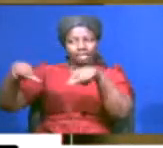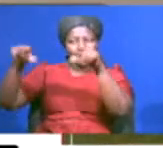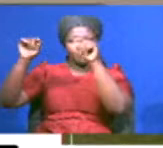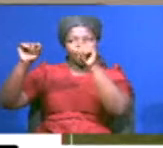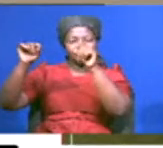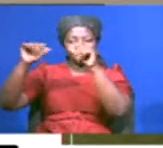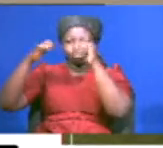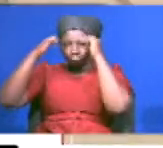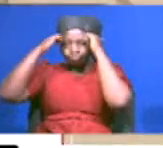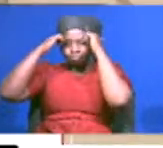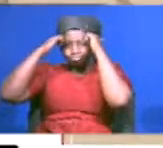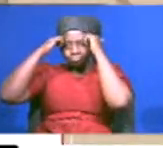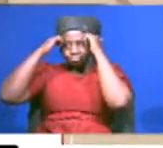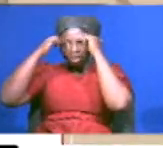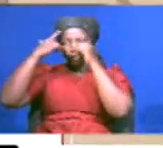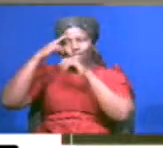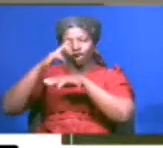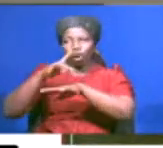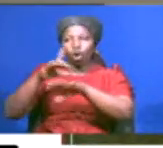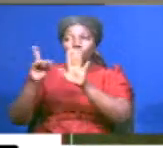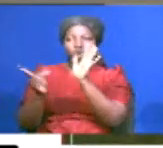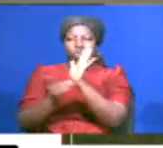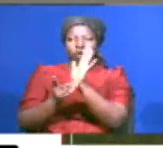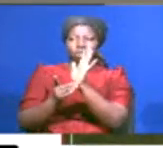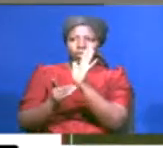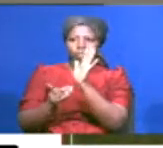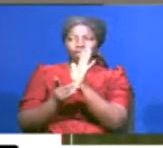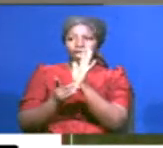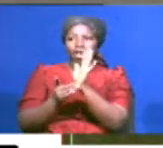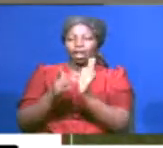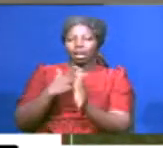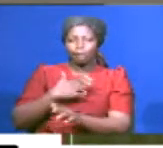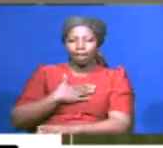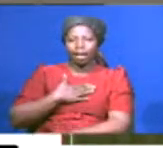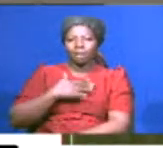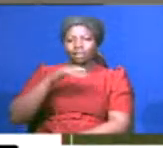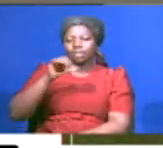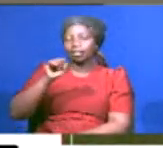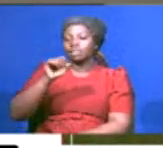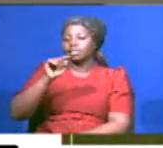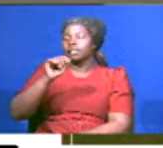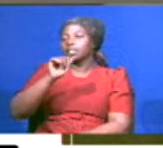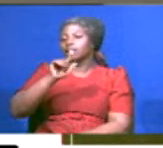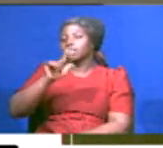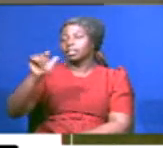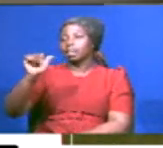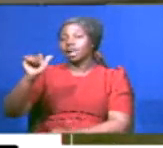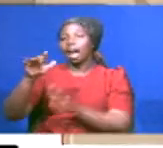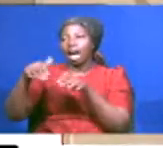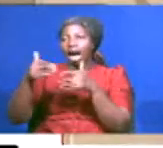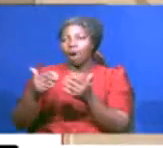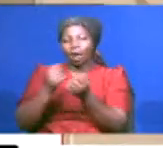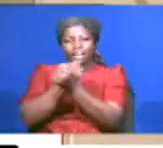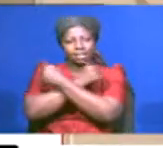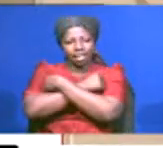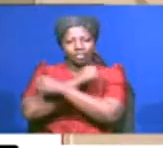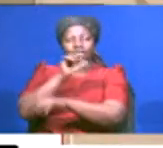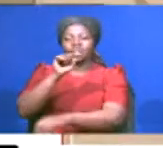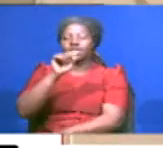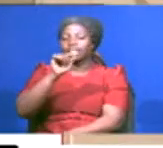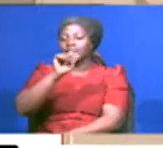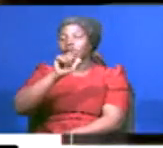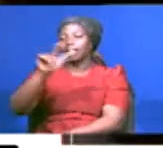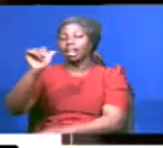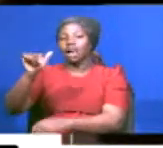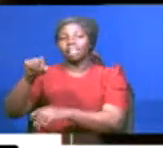kusomea udaktari Stella wangu ndivyo mpenda Stella jamani kajitolea